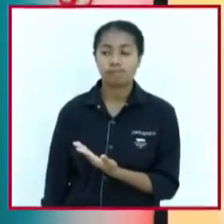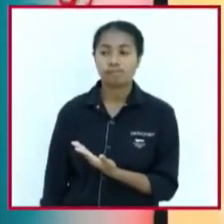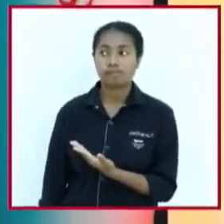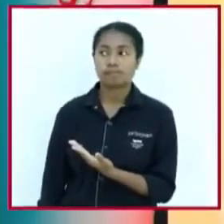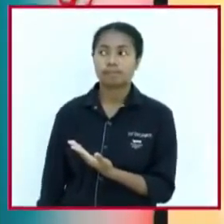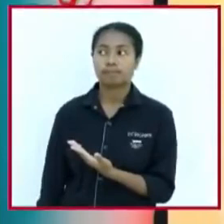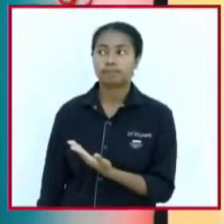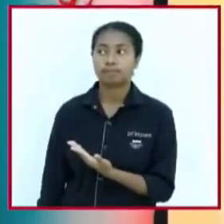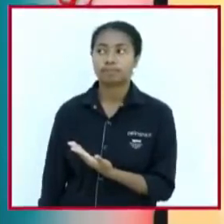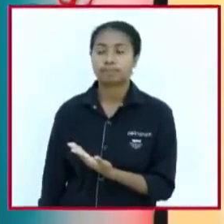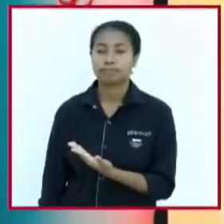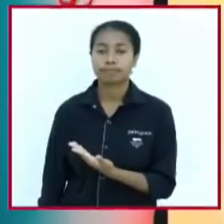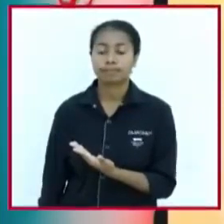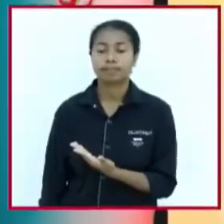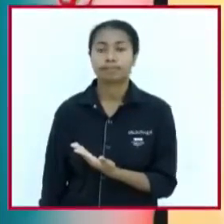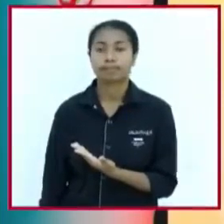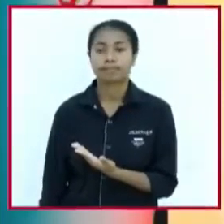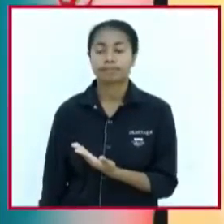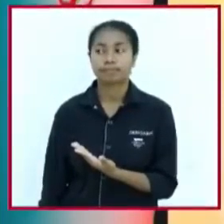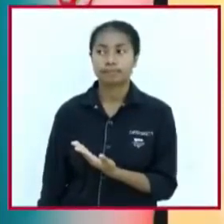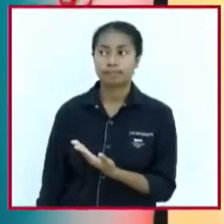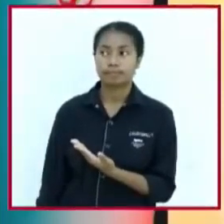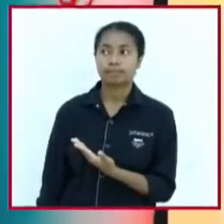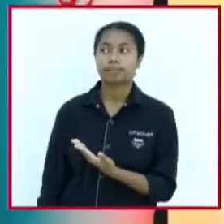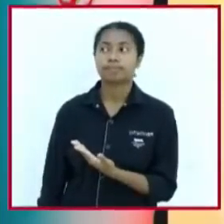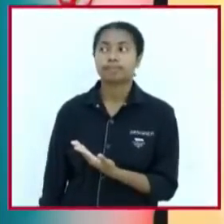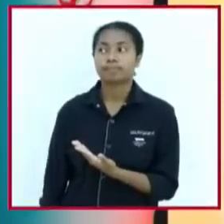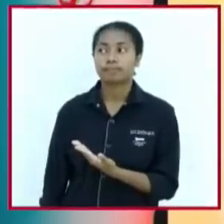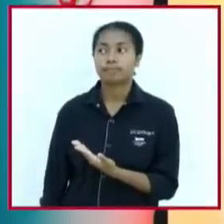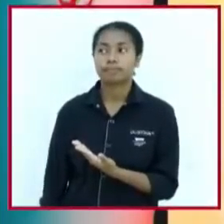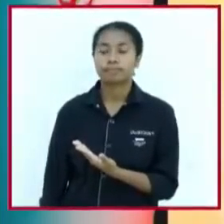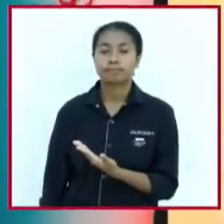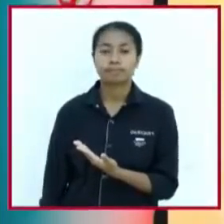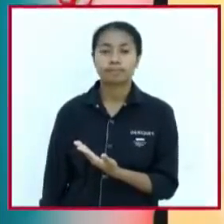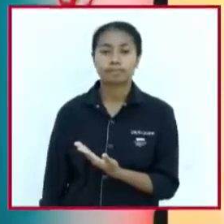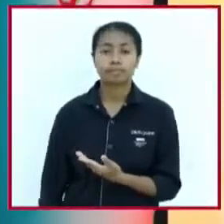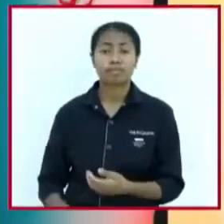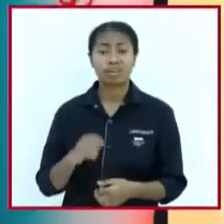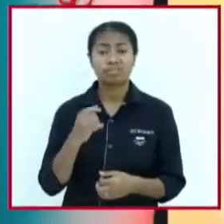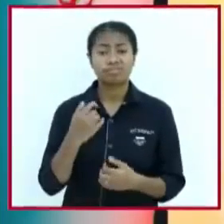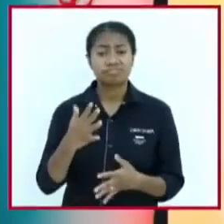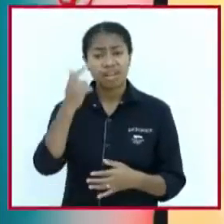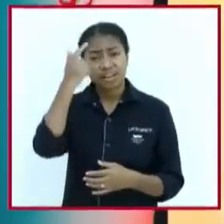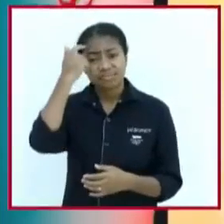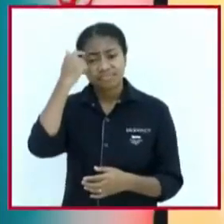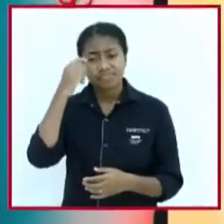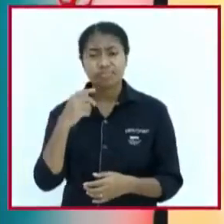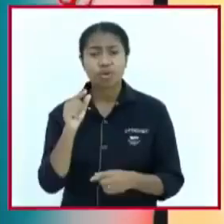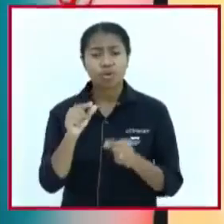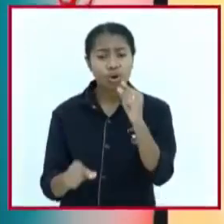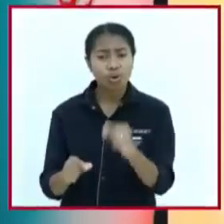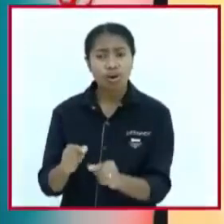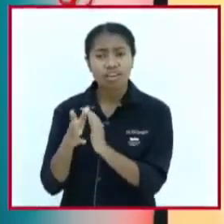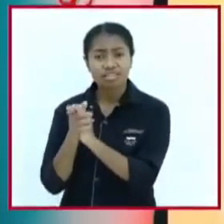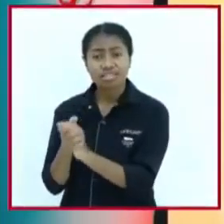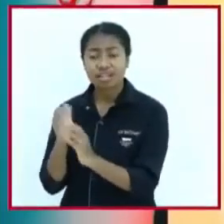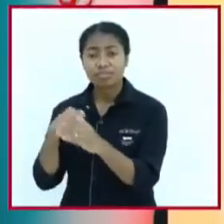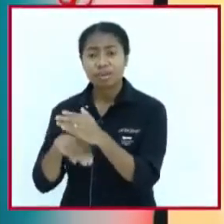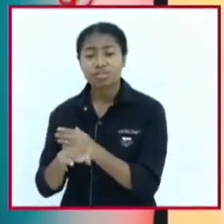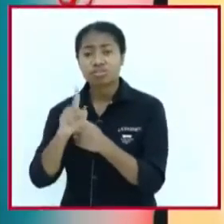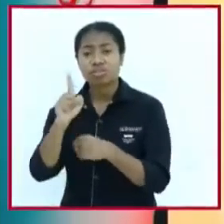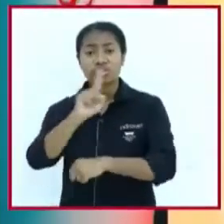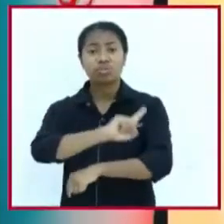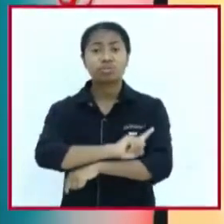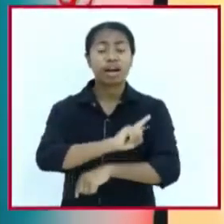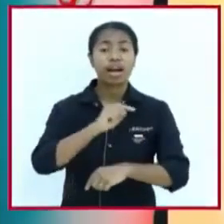supaya jangan seorangpun jatuh karena mengikuti contoh ketidaktaatan itu juga kami orang Kristen akan masuk kepada satu